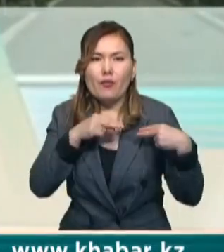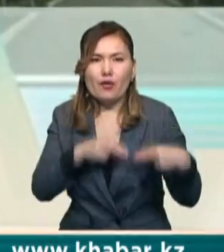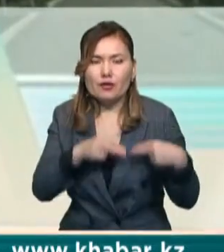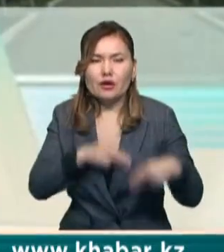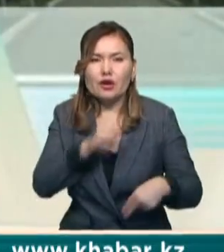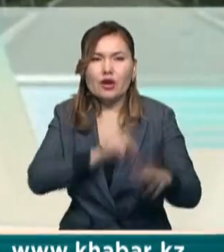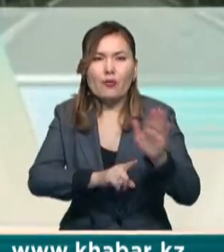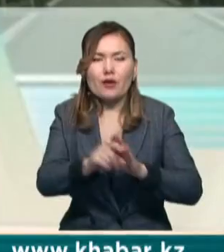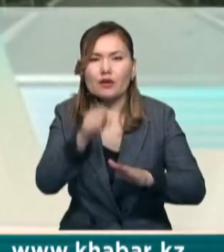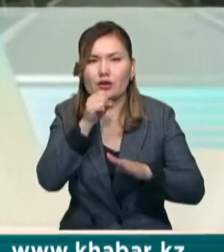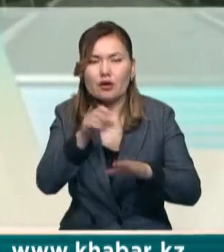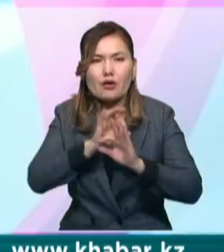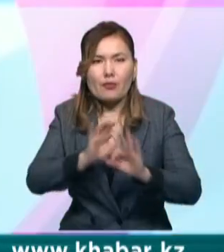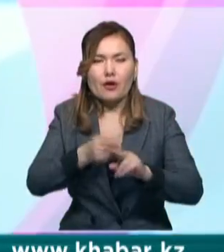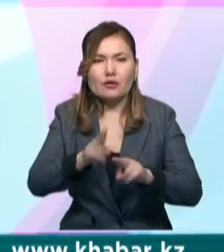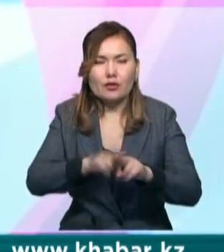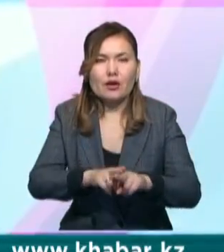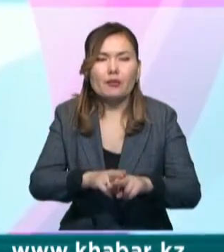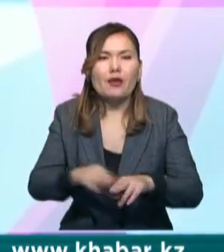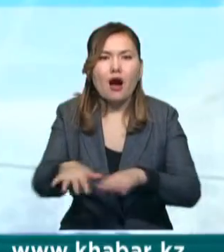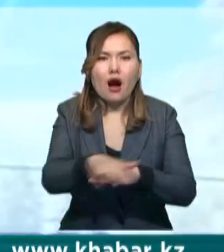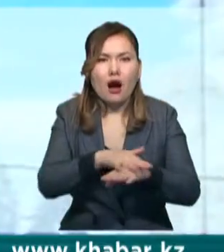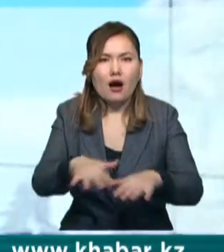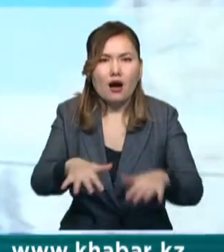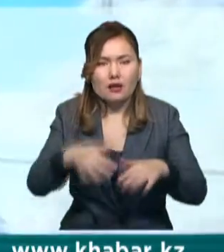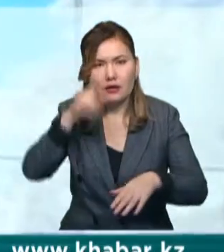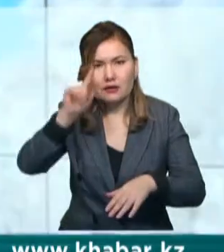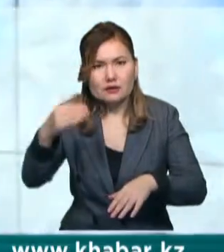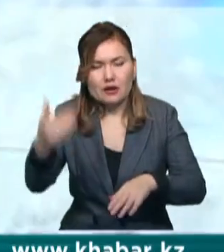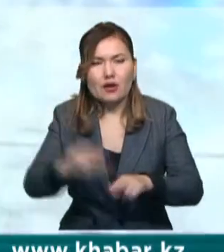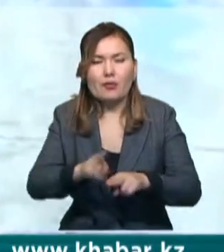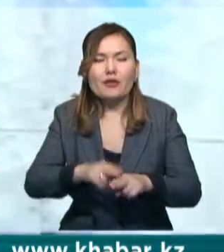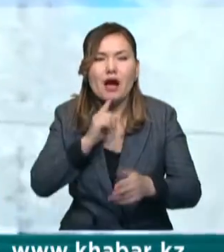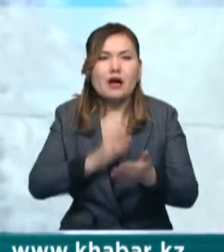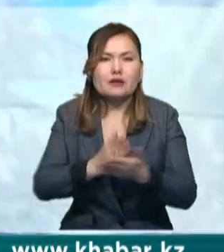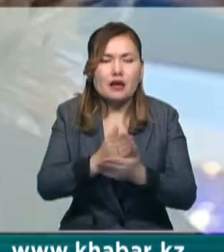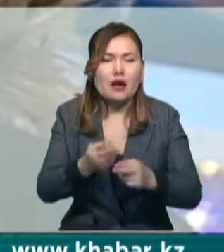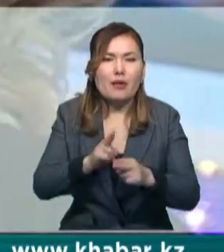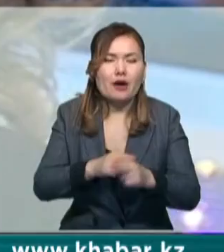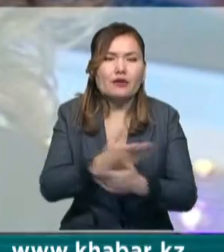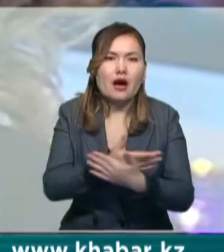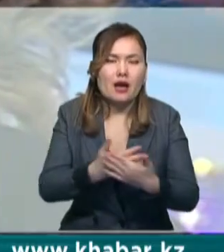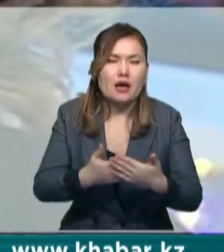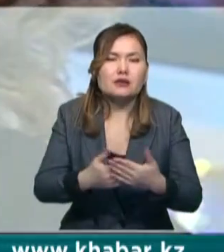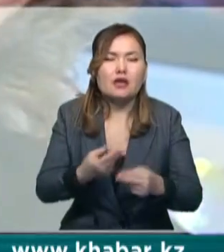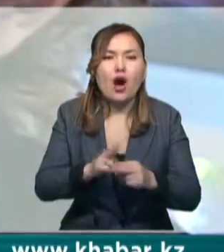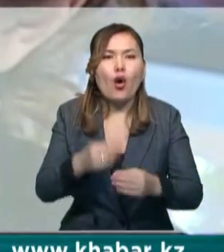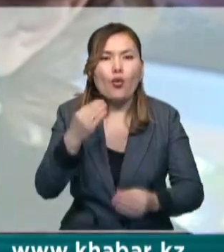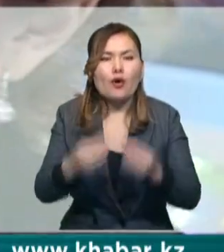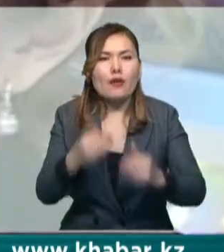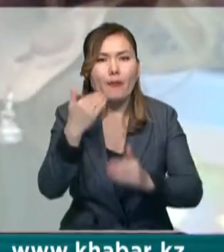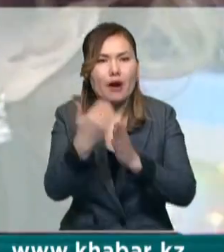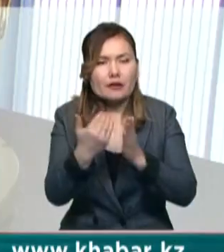жаңалықтар дикторы болып бастаған Қымбат Хангелдина көп ұзамай көрермендерге танымал болды. Сондай ол саяси, әлеуметтік ойын-сауық бағдарламаларын жүргізіп, көпшіліктің